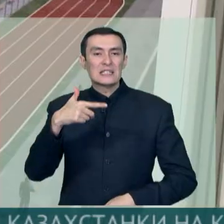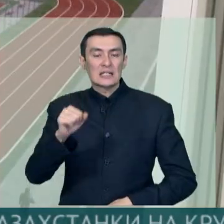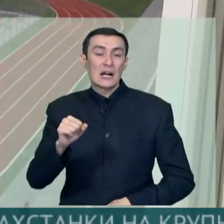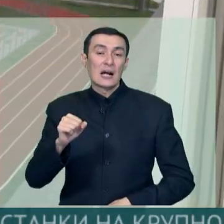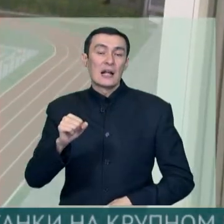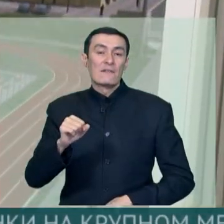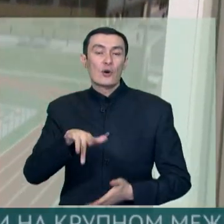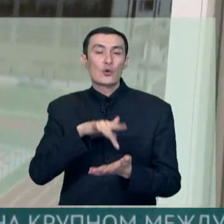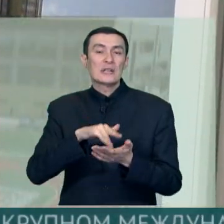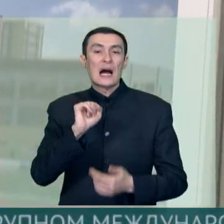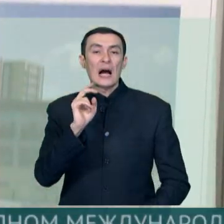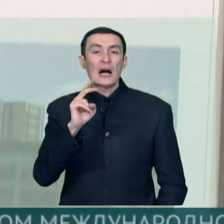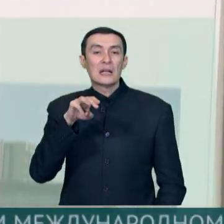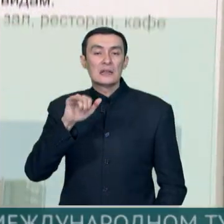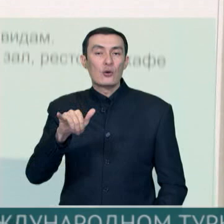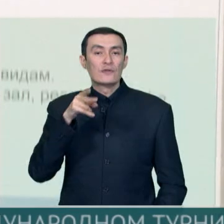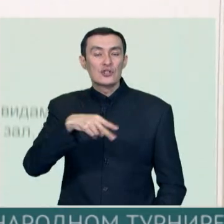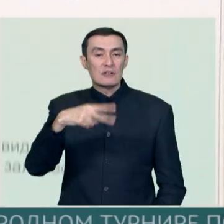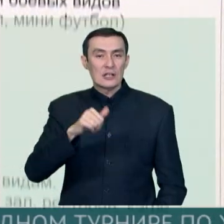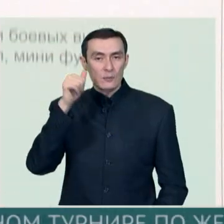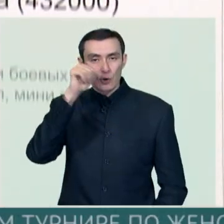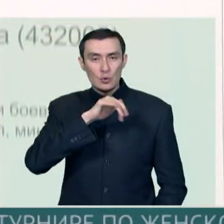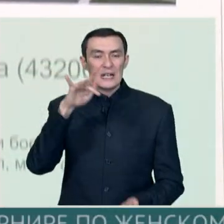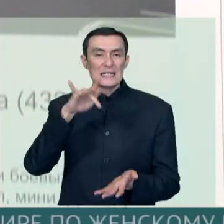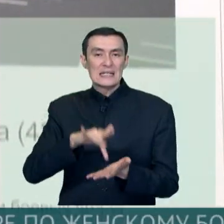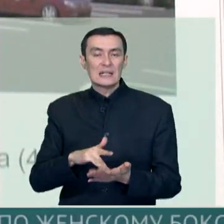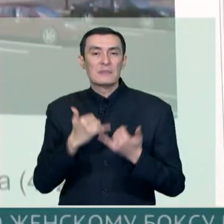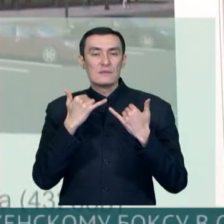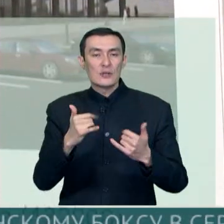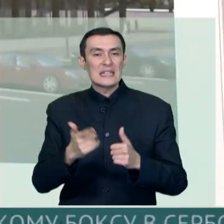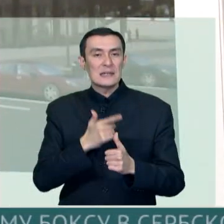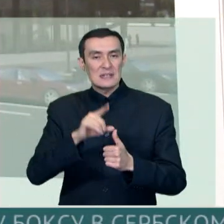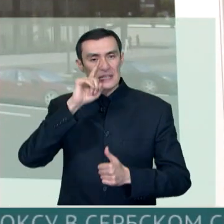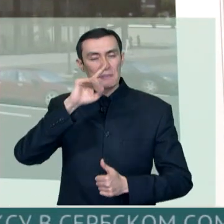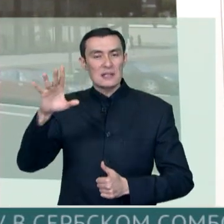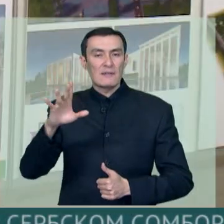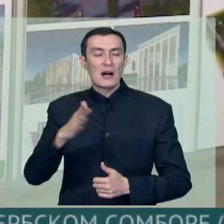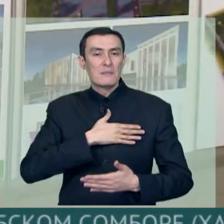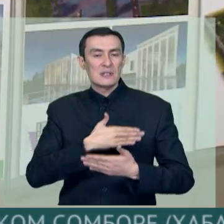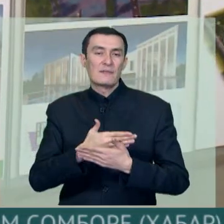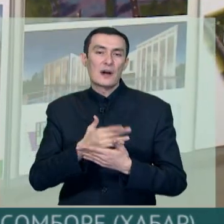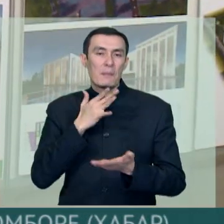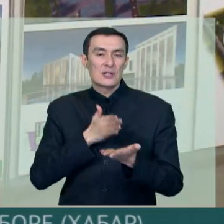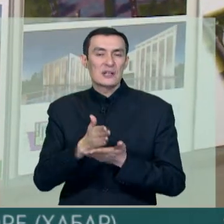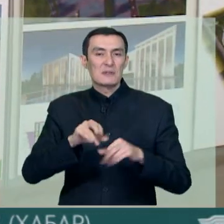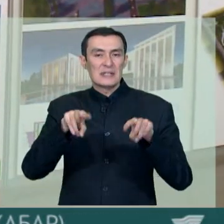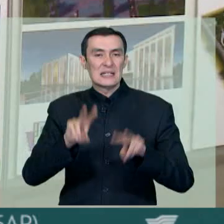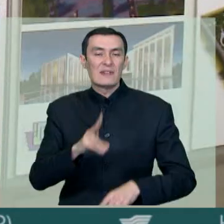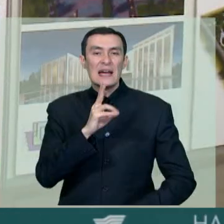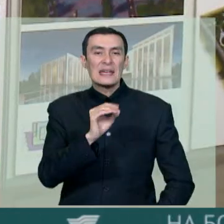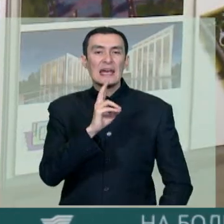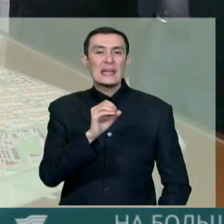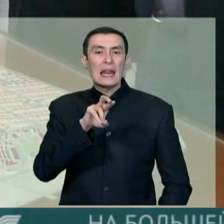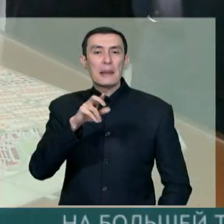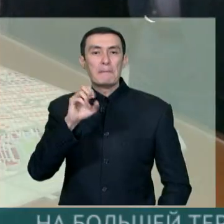гектаров в Актау к 2020 году. Центру уже присвоено имя знаменитого земляка, общественного и политического деятеля Абиша